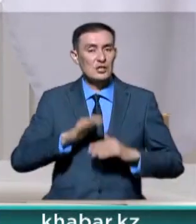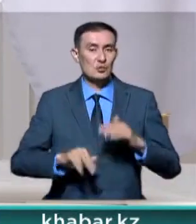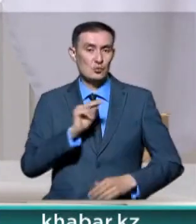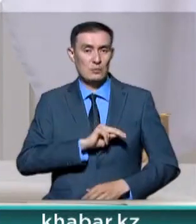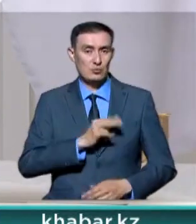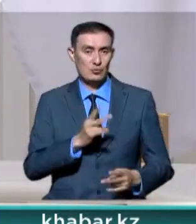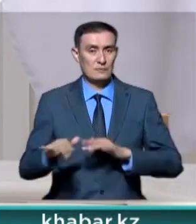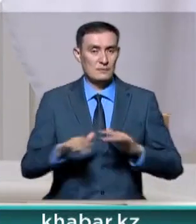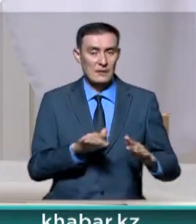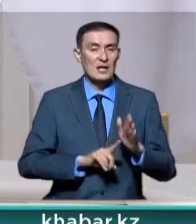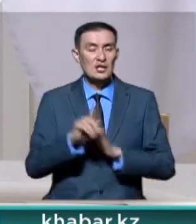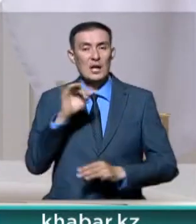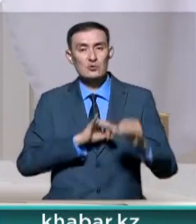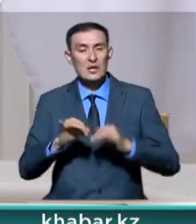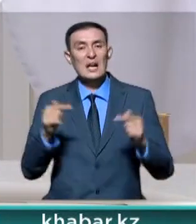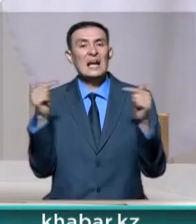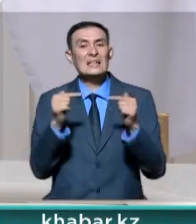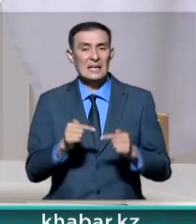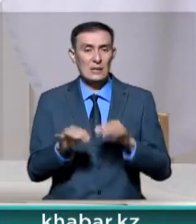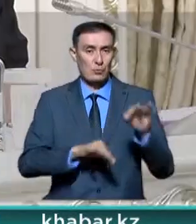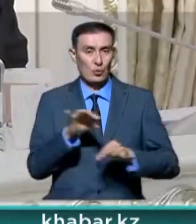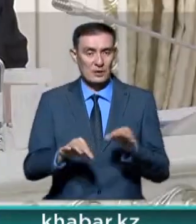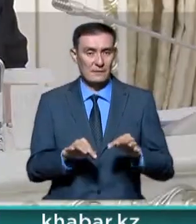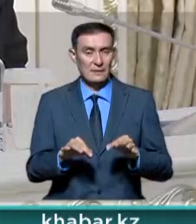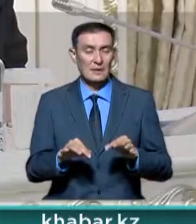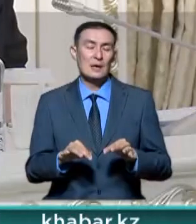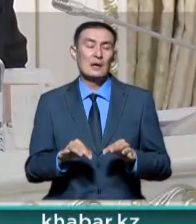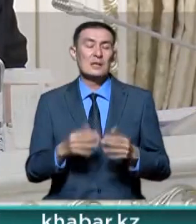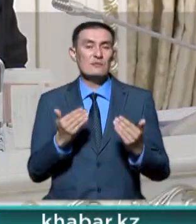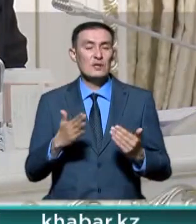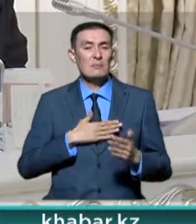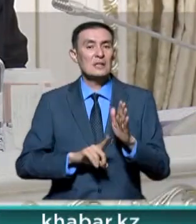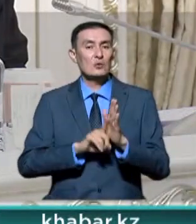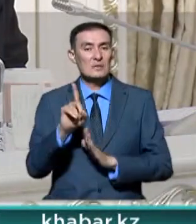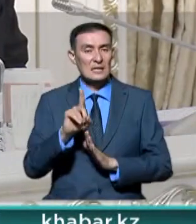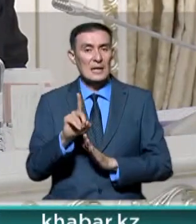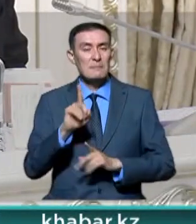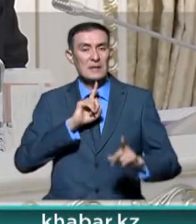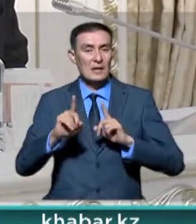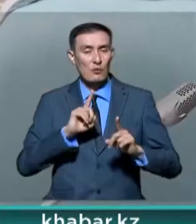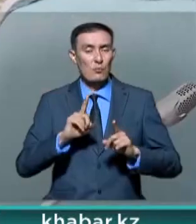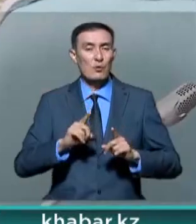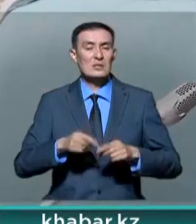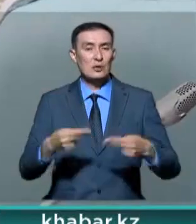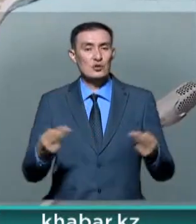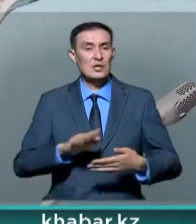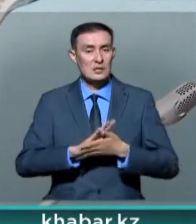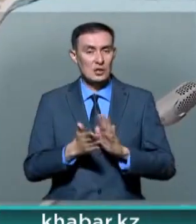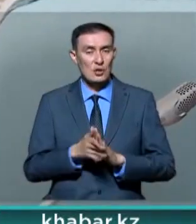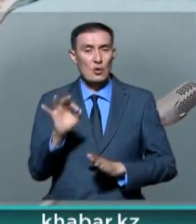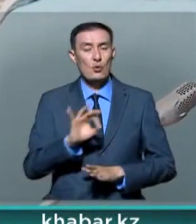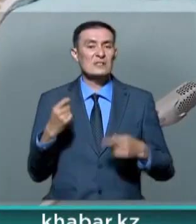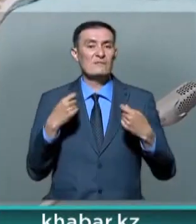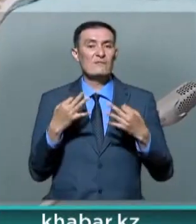рельсы, начав обсуждение конкретных проектов и инициатив. Сегодня мы даем старт переговорам по заключению соглашения о